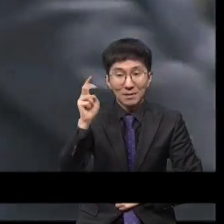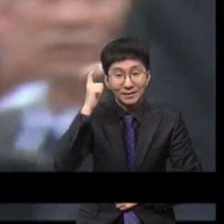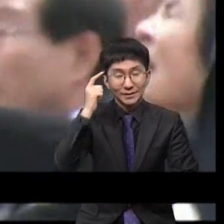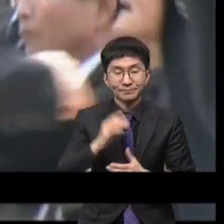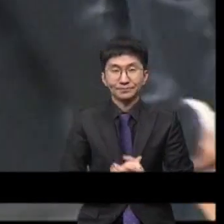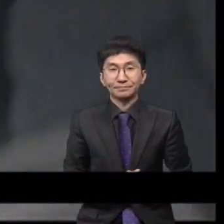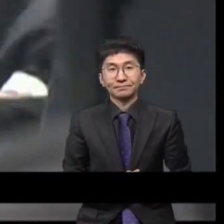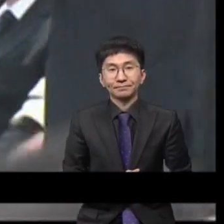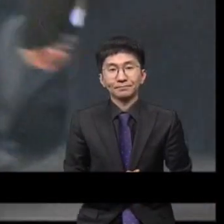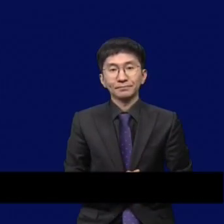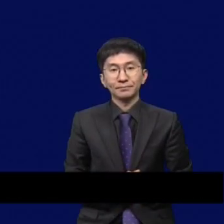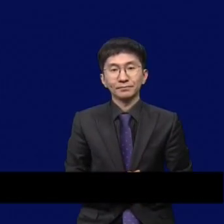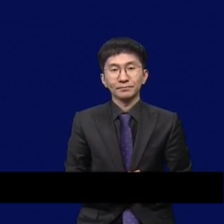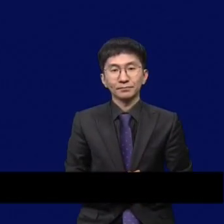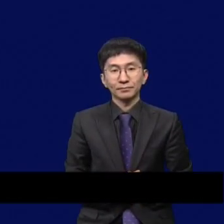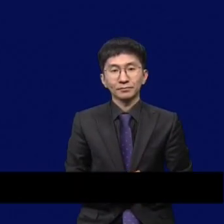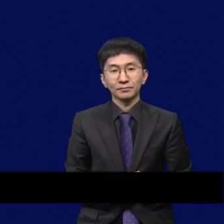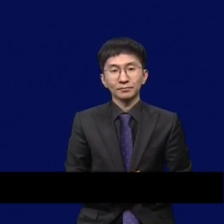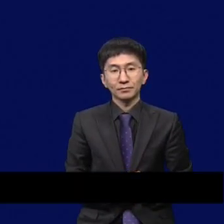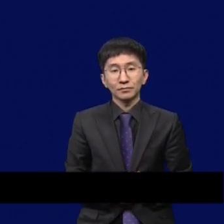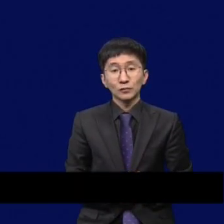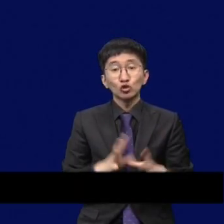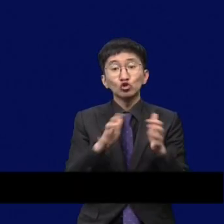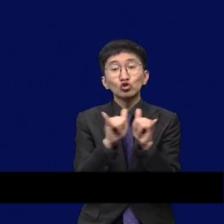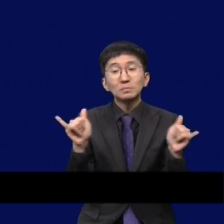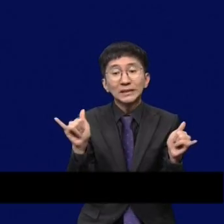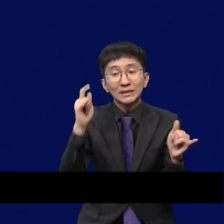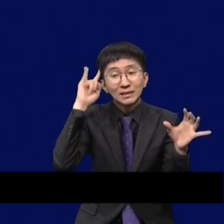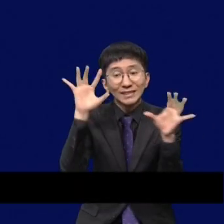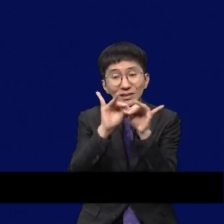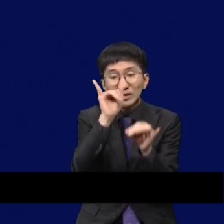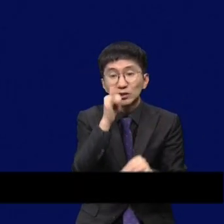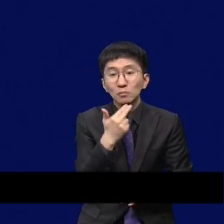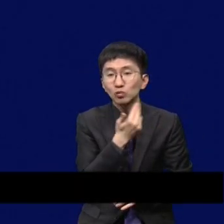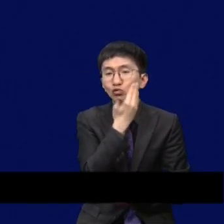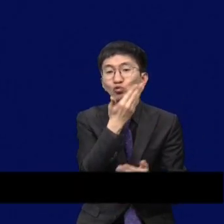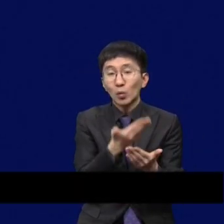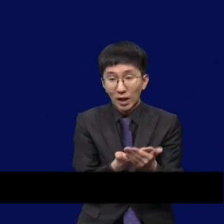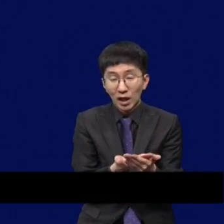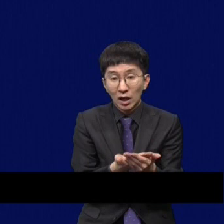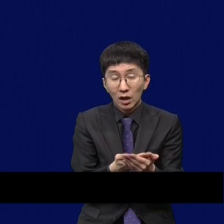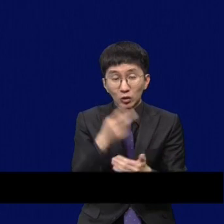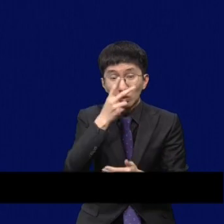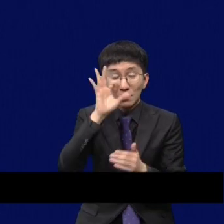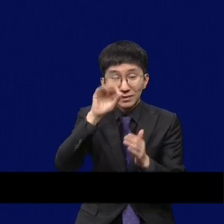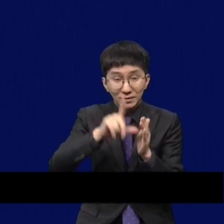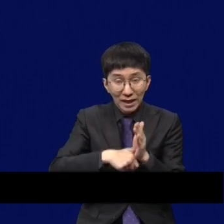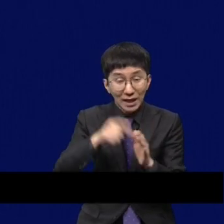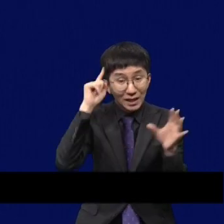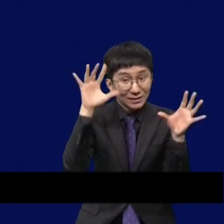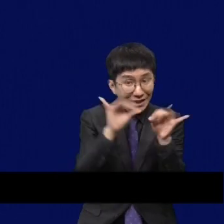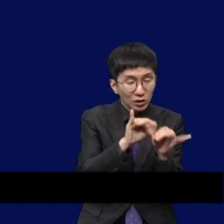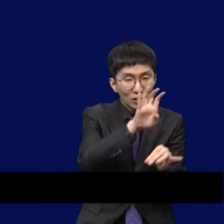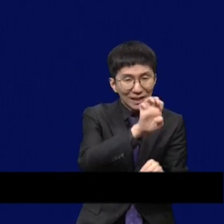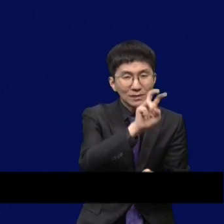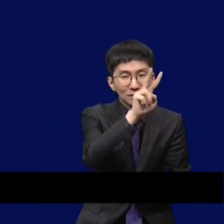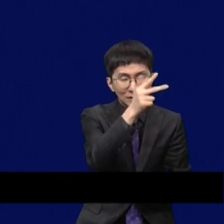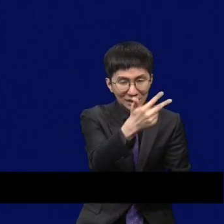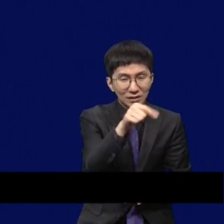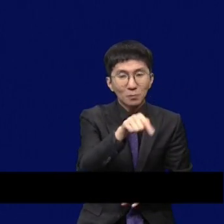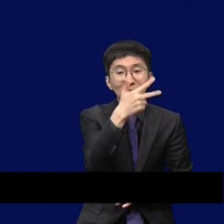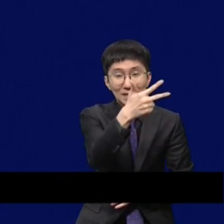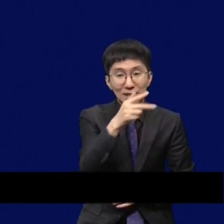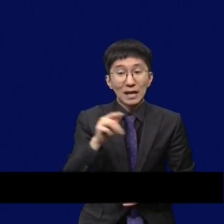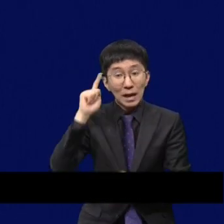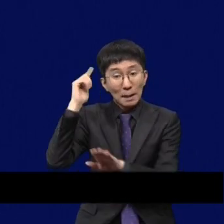담겨 있습니다. 관건은 국민 여론입니다. 그제 리얼미터 조사에선 사면 찬성 47.7,